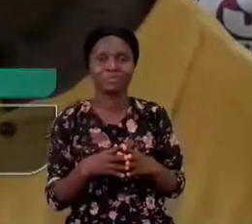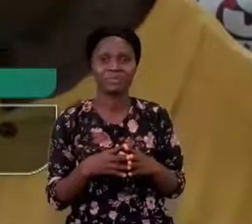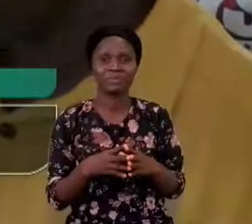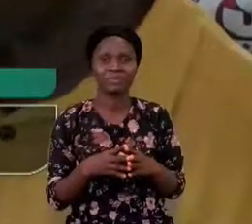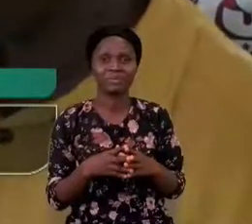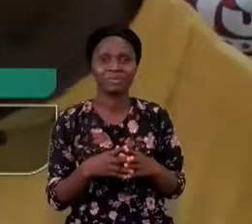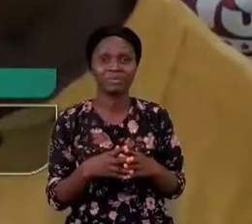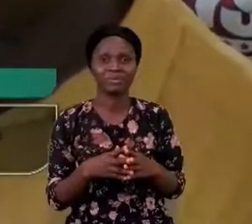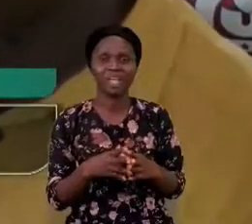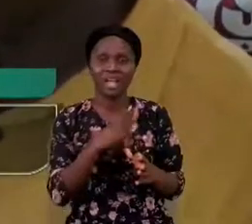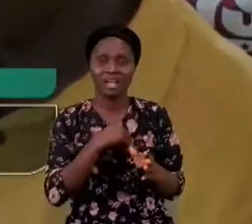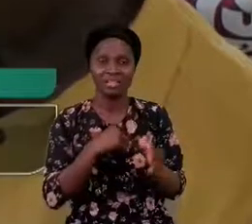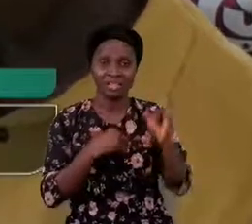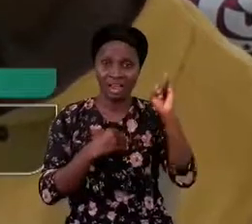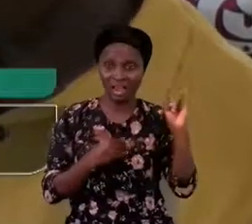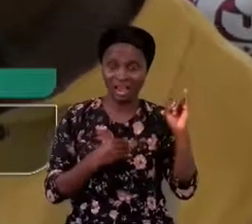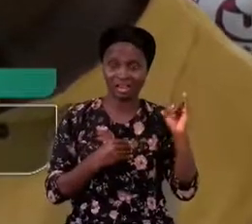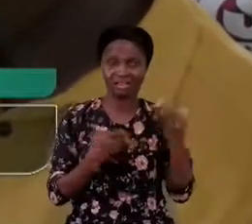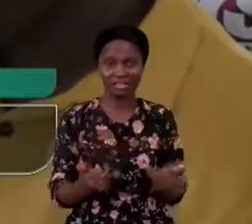Est-ce qu'il est